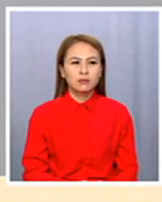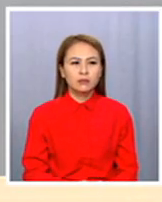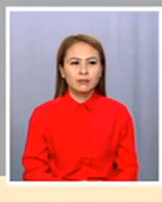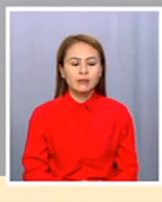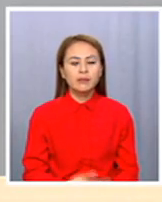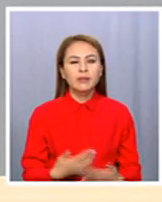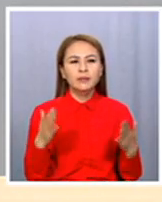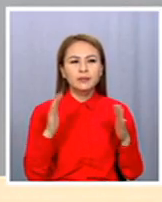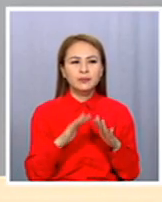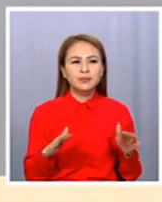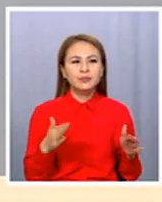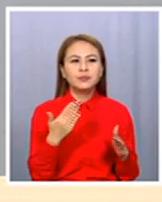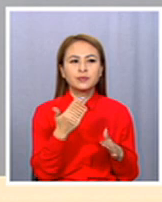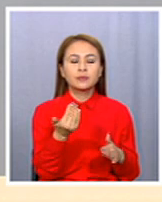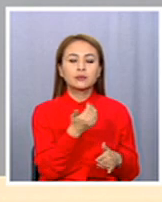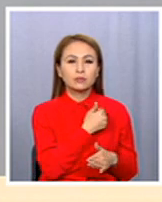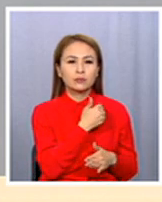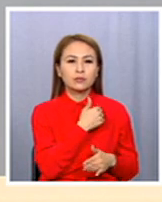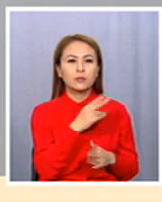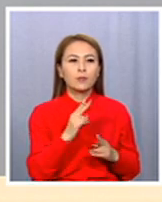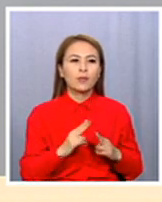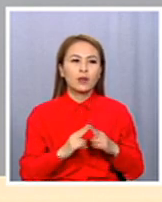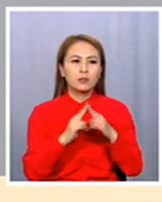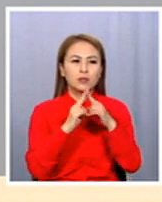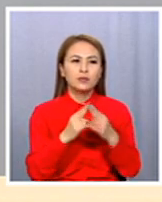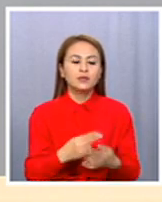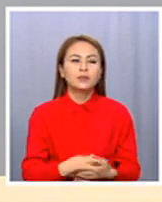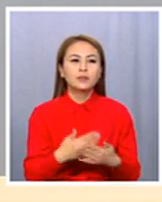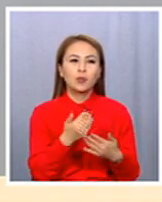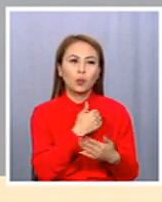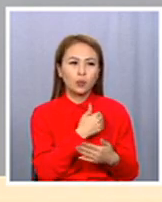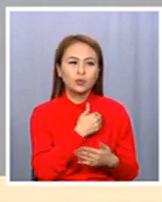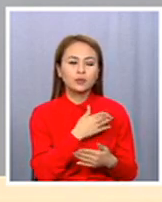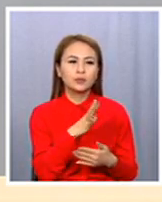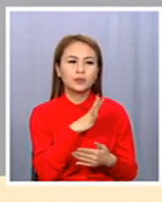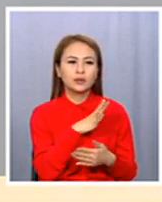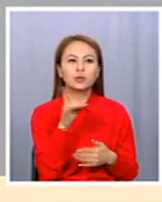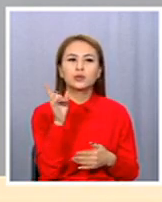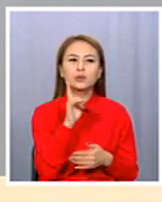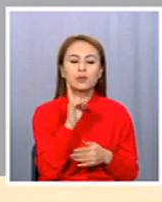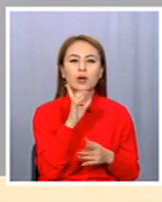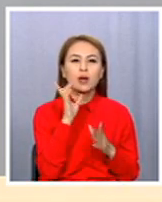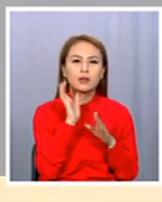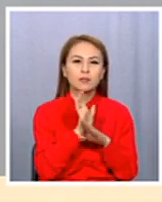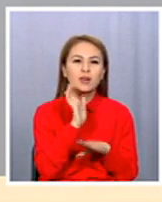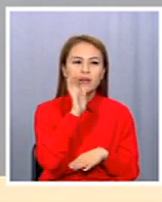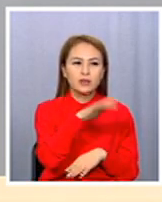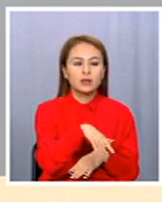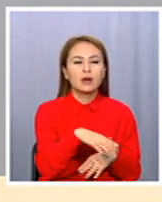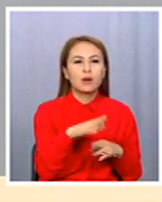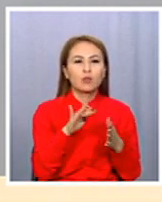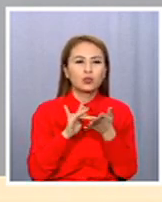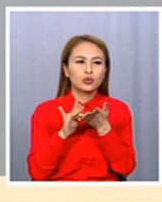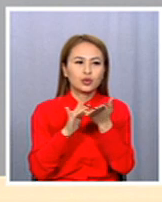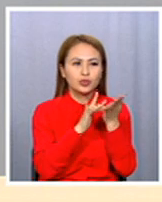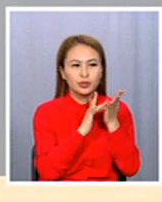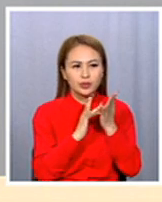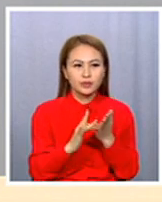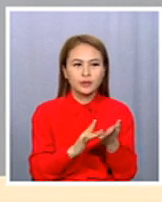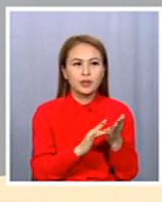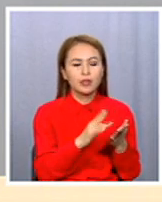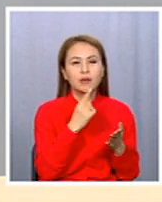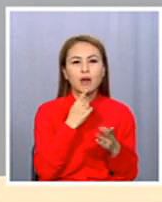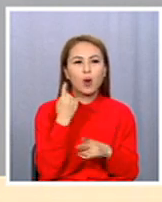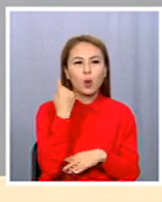Ребята, вы хотели бы стать космонавтом? Хотели бы вы отправиться в космическое путешествие к